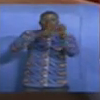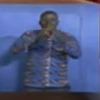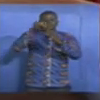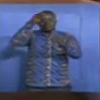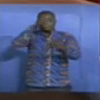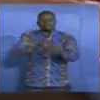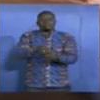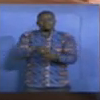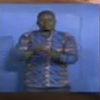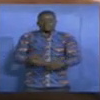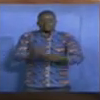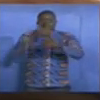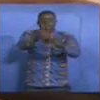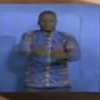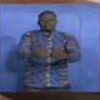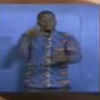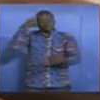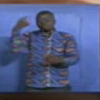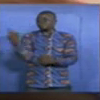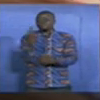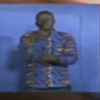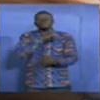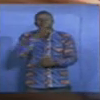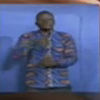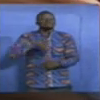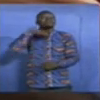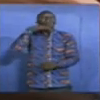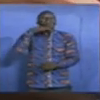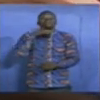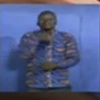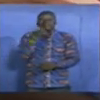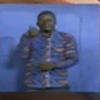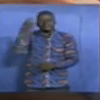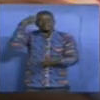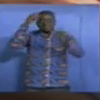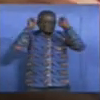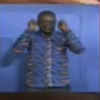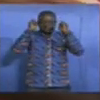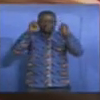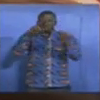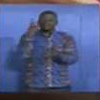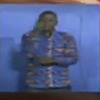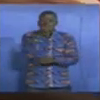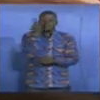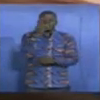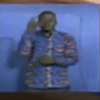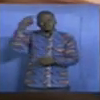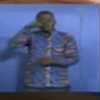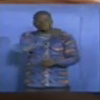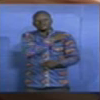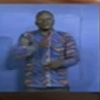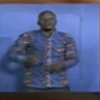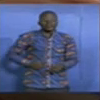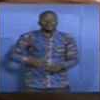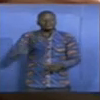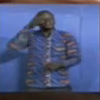différentes universités ne sont toujours pas suffisantes pour enseigner. Donc, je crois que pour l'ambassade de la République de Chine Taïwan et le